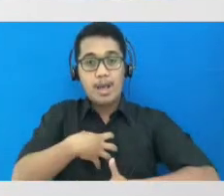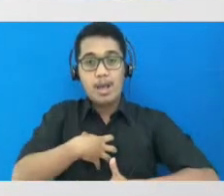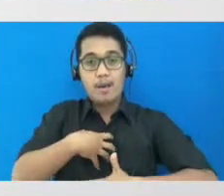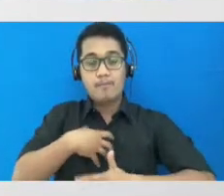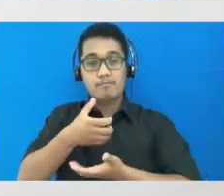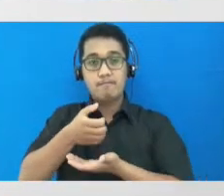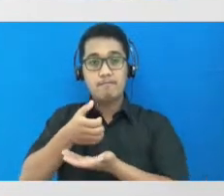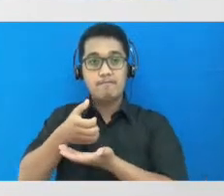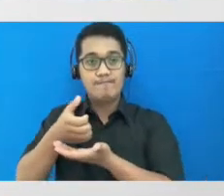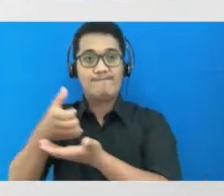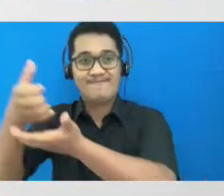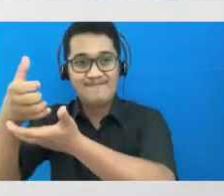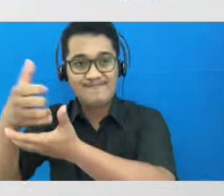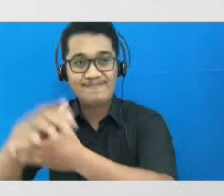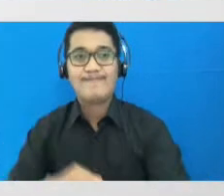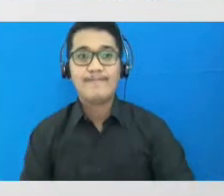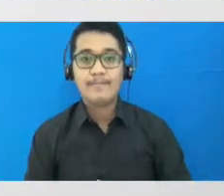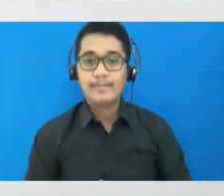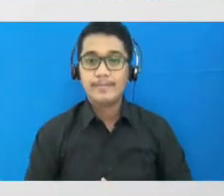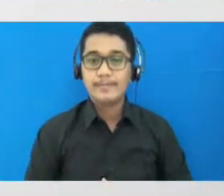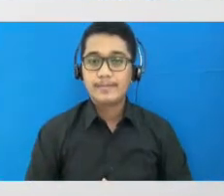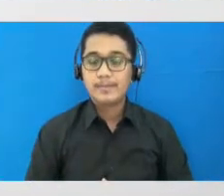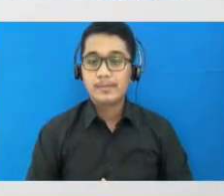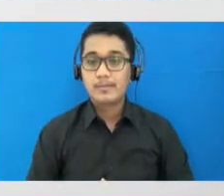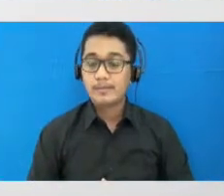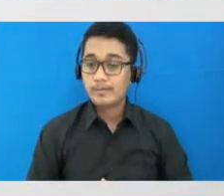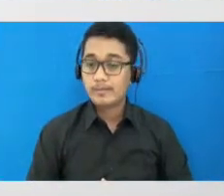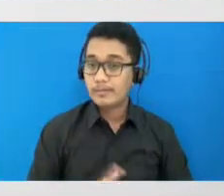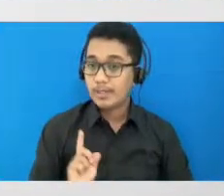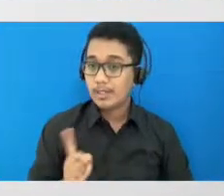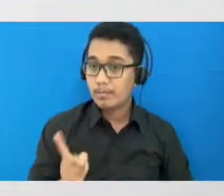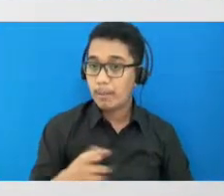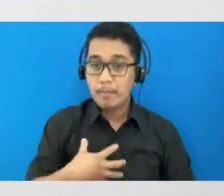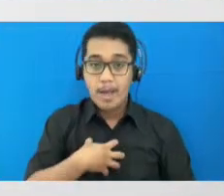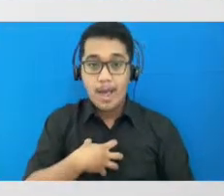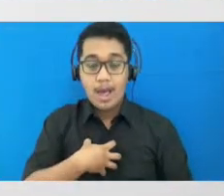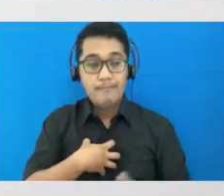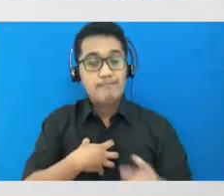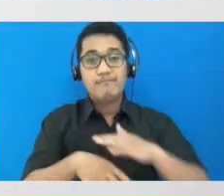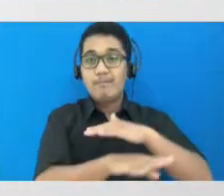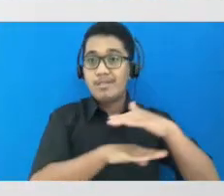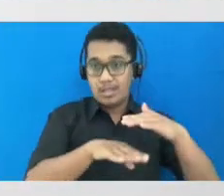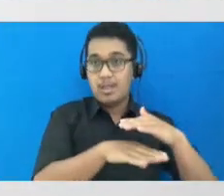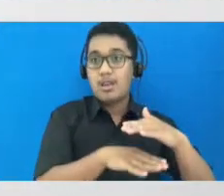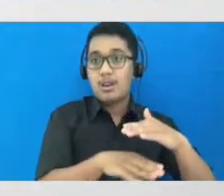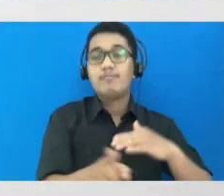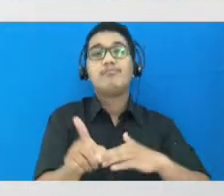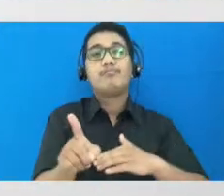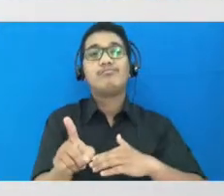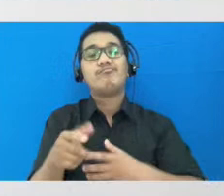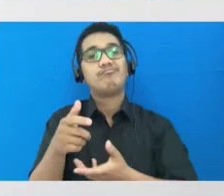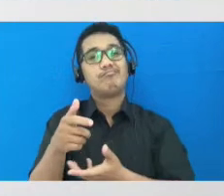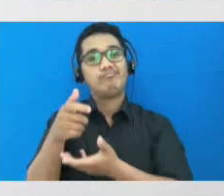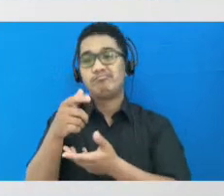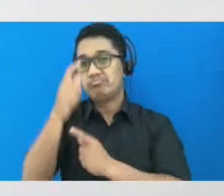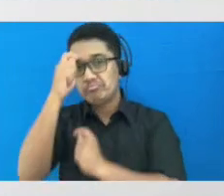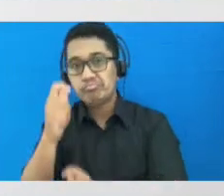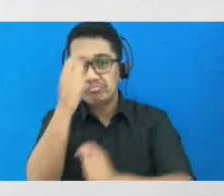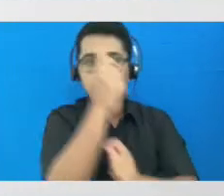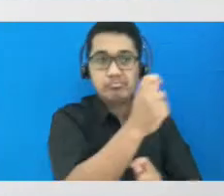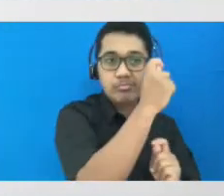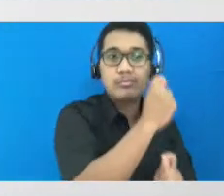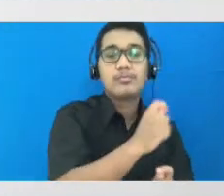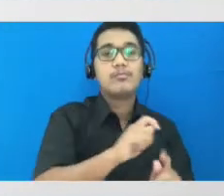fundamental ini di European Union. Dan karena hak ini merupakan hak fundamental, sehingga harus dihargai oleh setiap lembaga EU